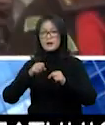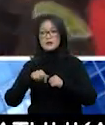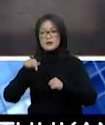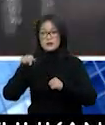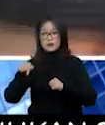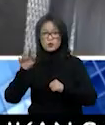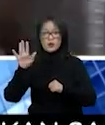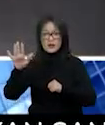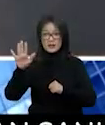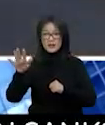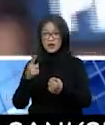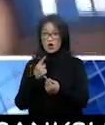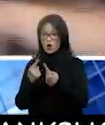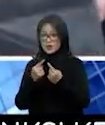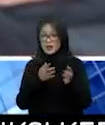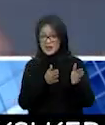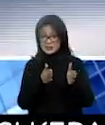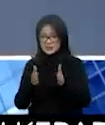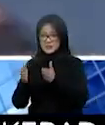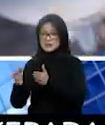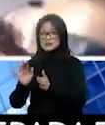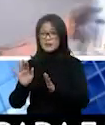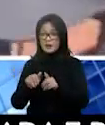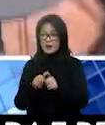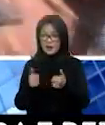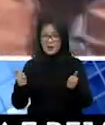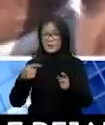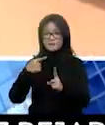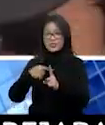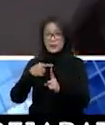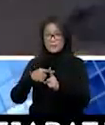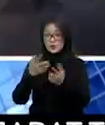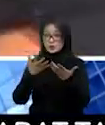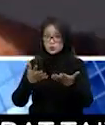akan berkoordinasi untuk saling melengkapi setelah yang bersangkutan